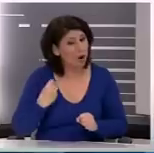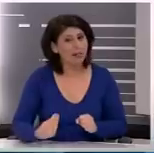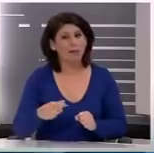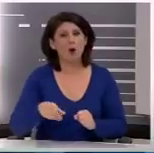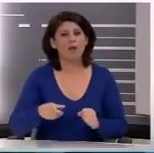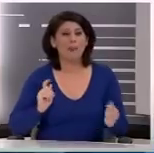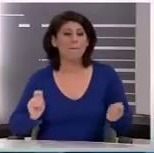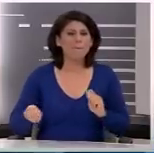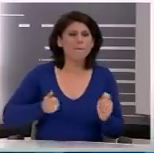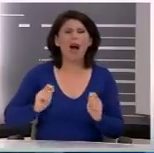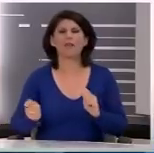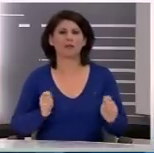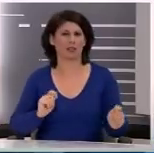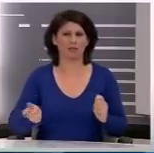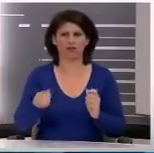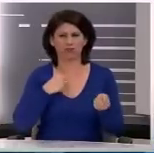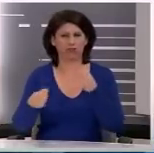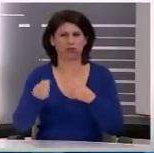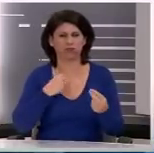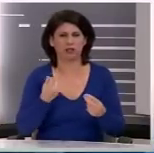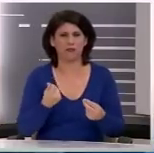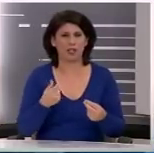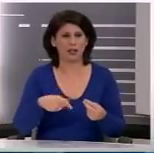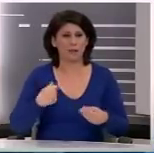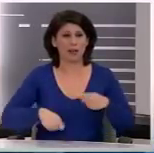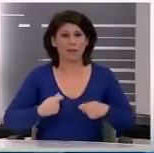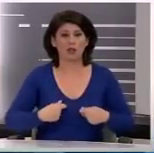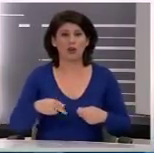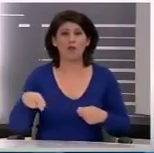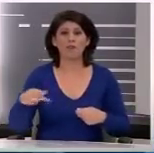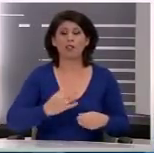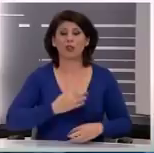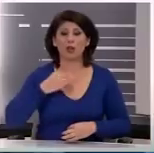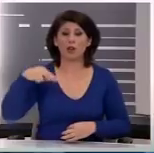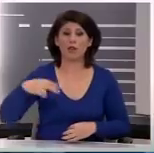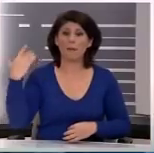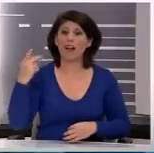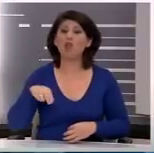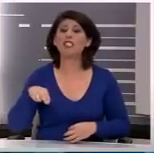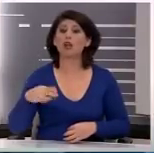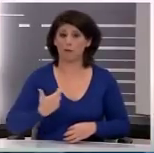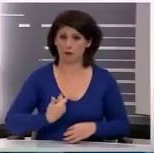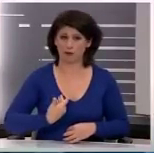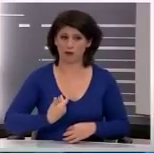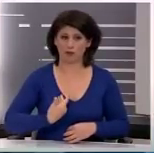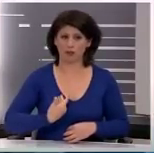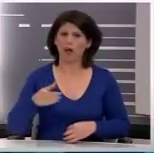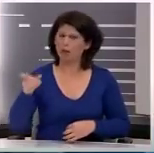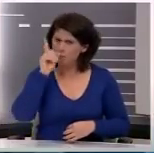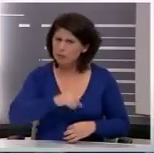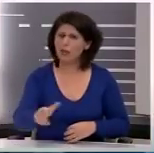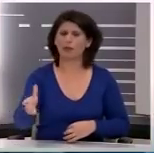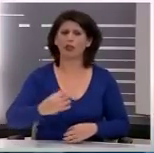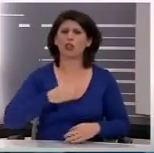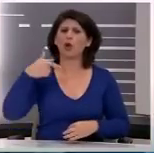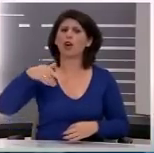αυτά τα πάρτι. Και παραπονείται ο φίλος μου ο κύριος Λοβέρδος, ο παλιός μου σύντροφος. Ας με διαψεύσει ο